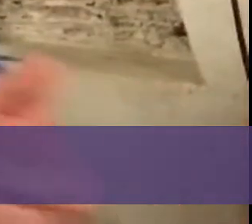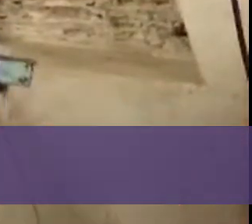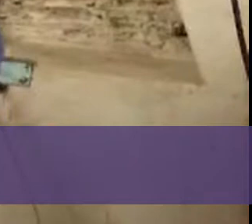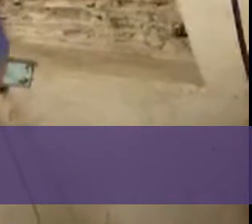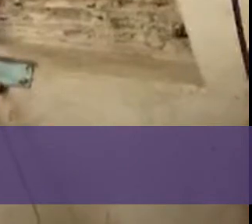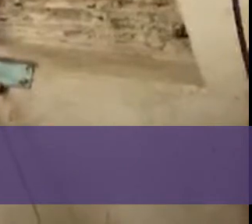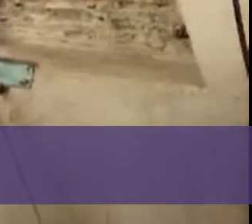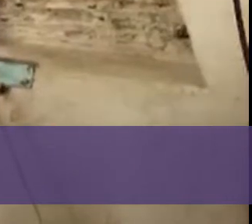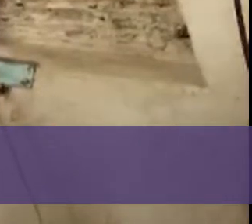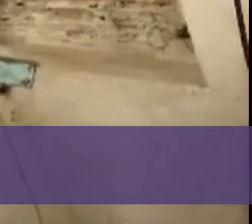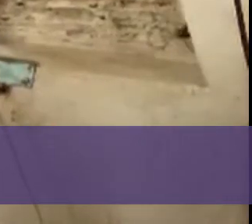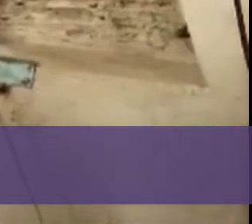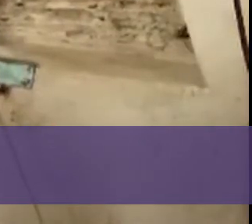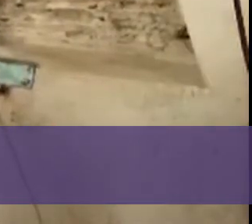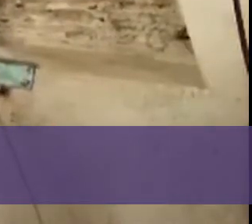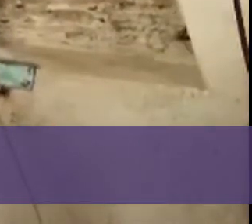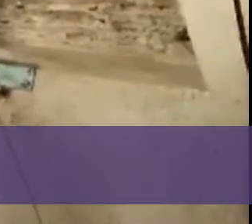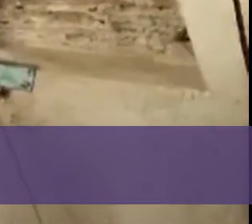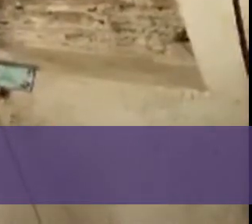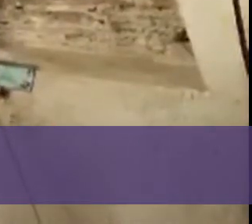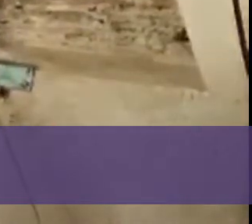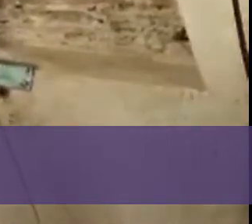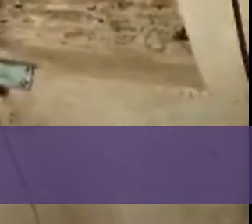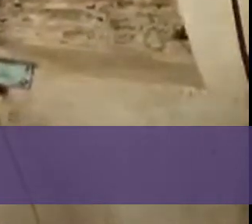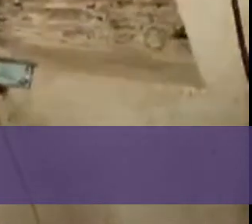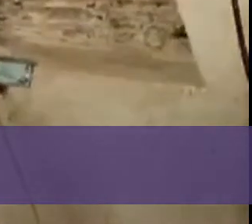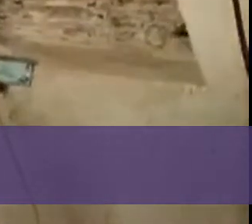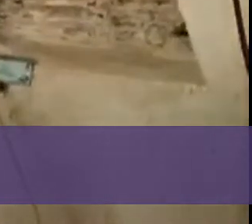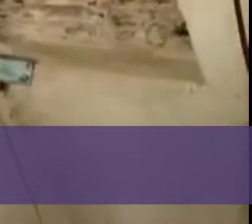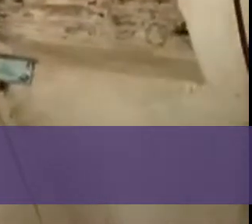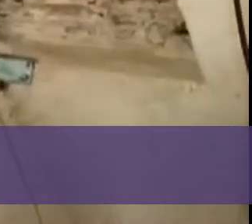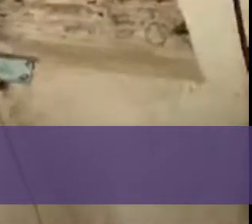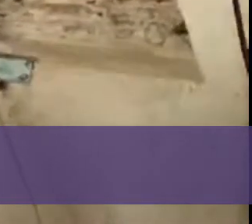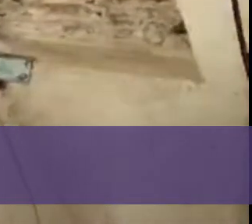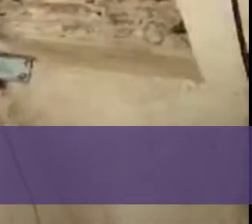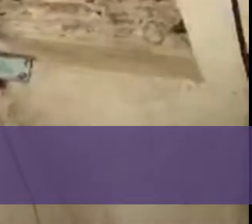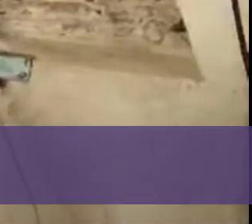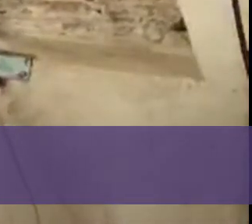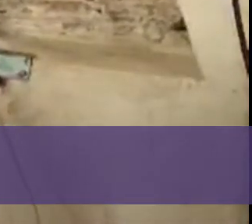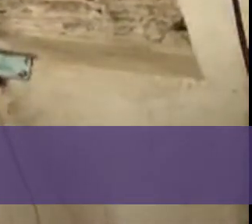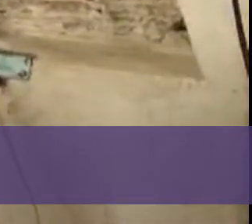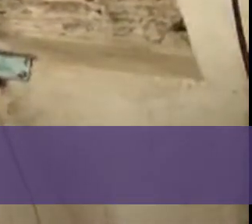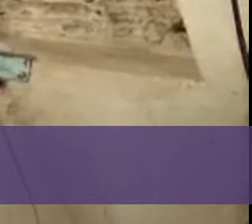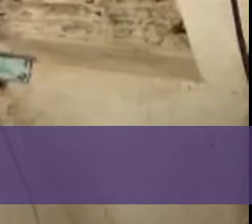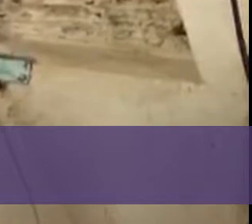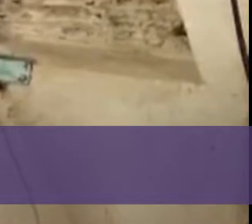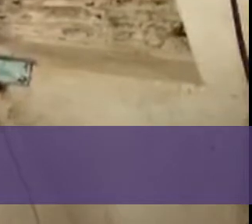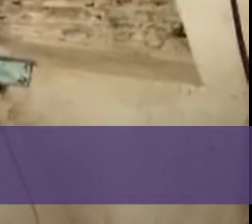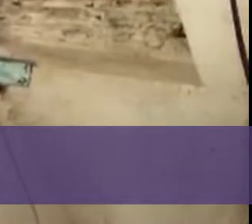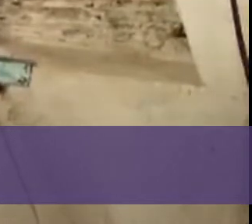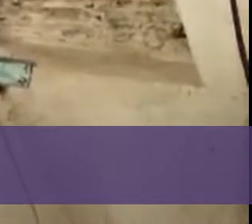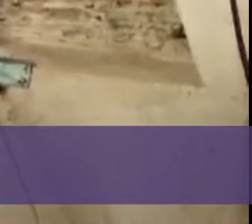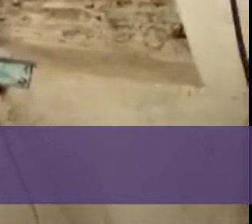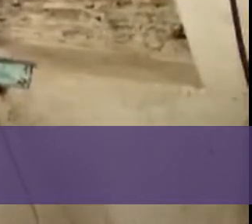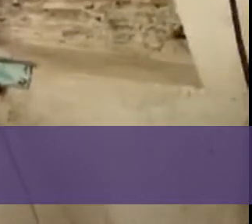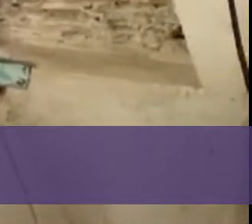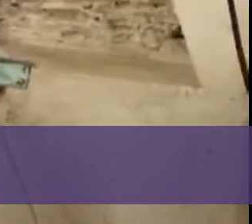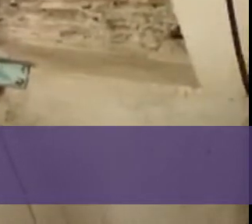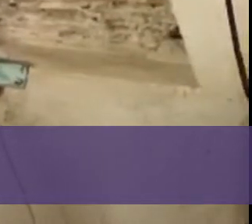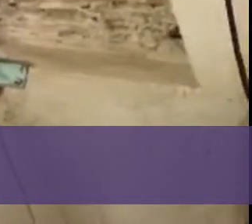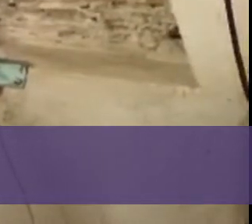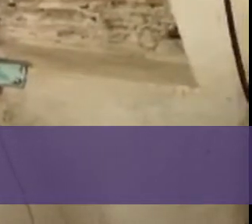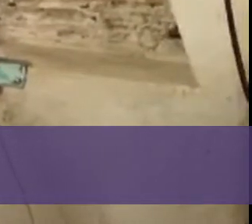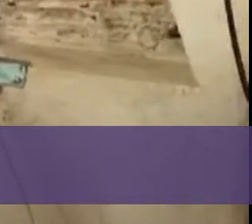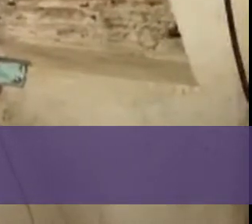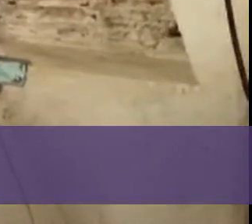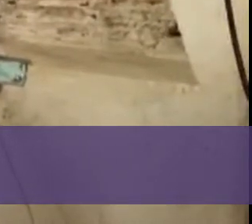bâtiment. Dans l'histoire de l'architecture, c'était très important de conserver, disons, la qualité de ce